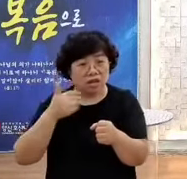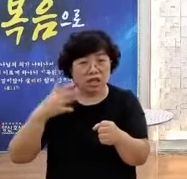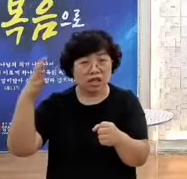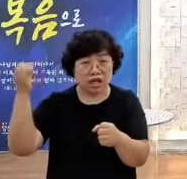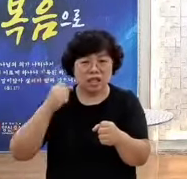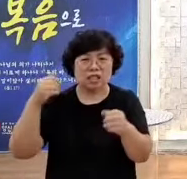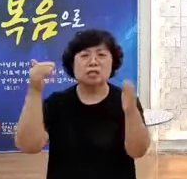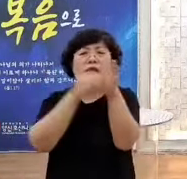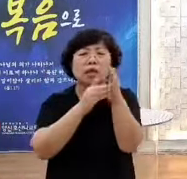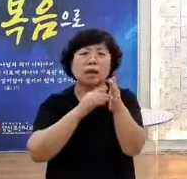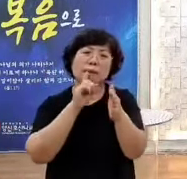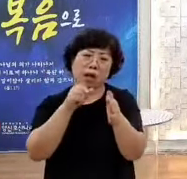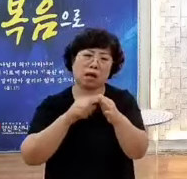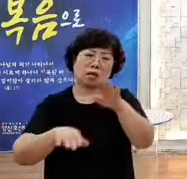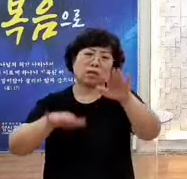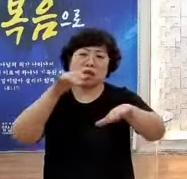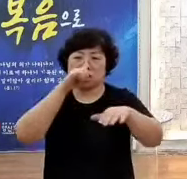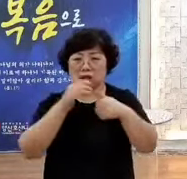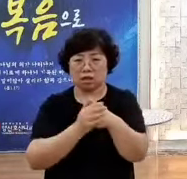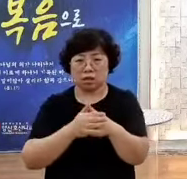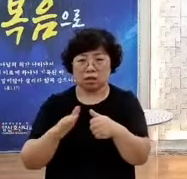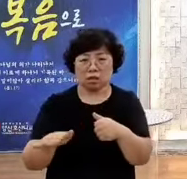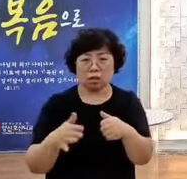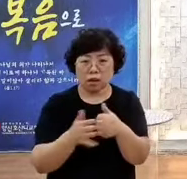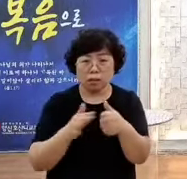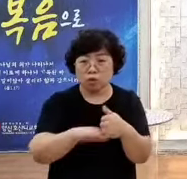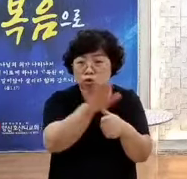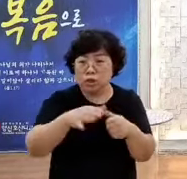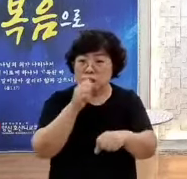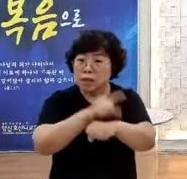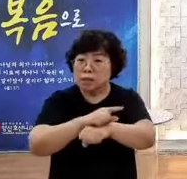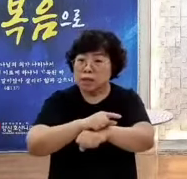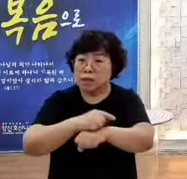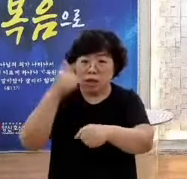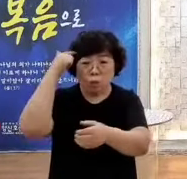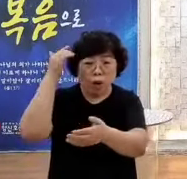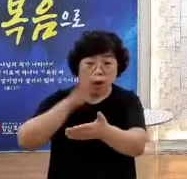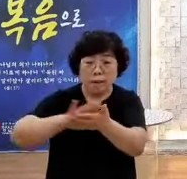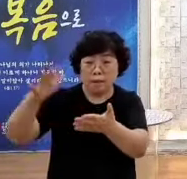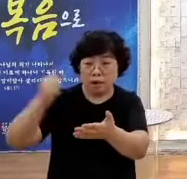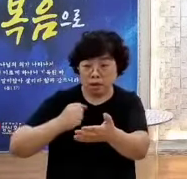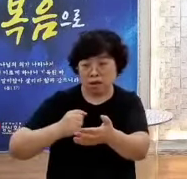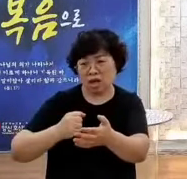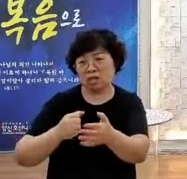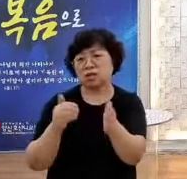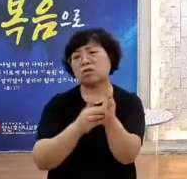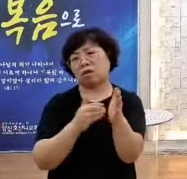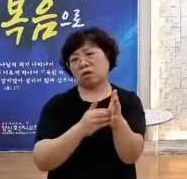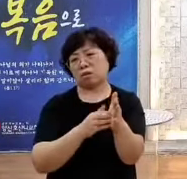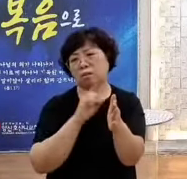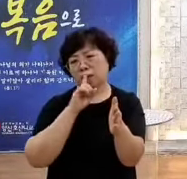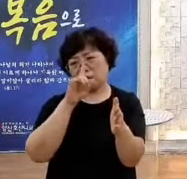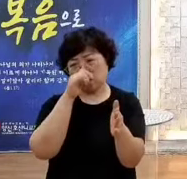된다는 뜻인데, 성경 원문에서 말하고자 하는 화평하게 되었다. 이건 그러니까 뭘